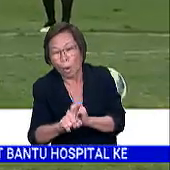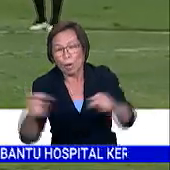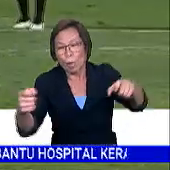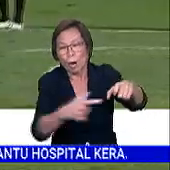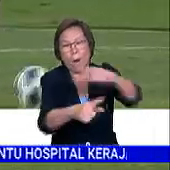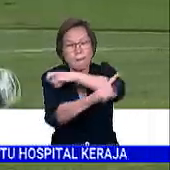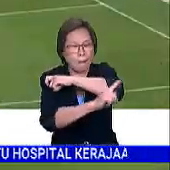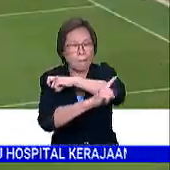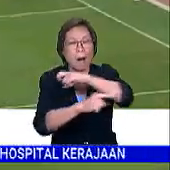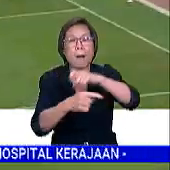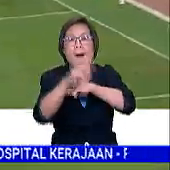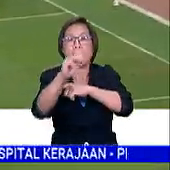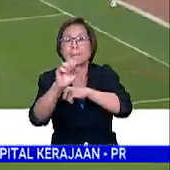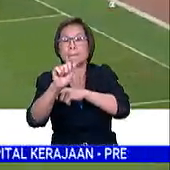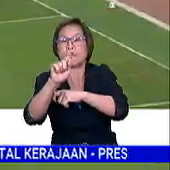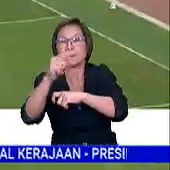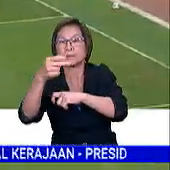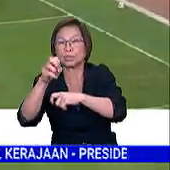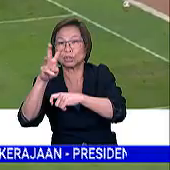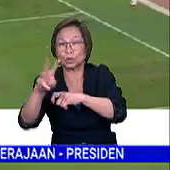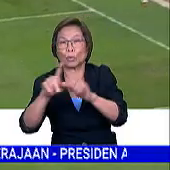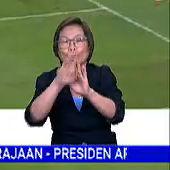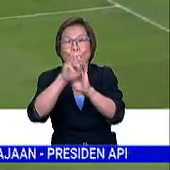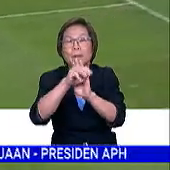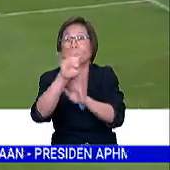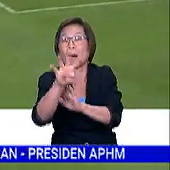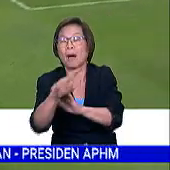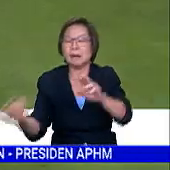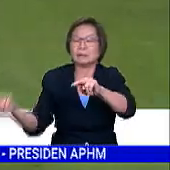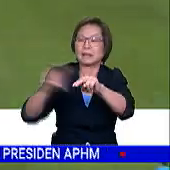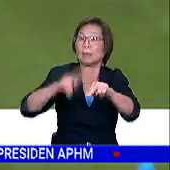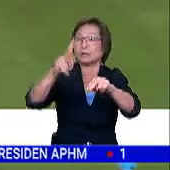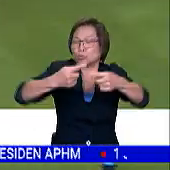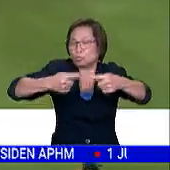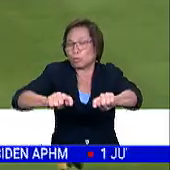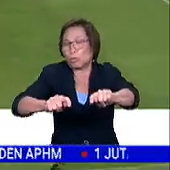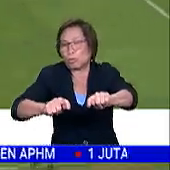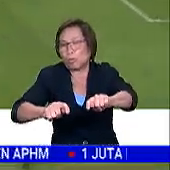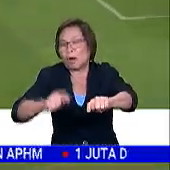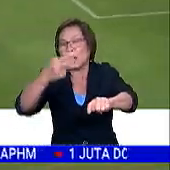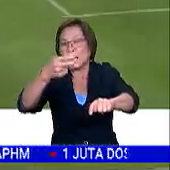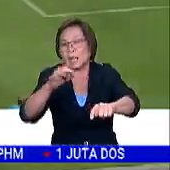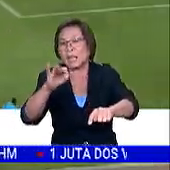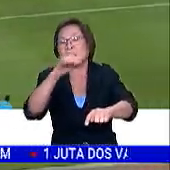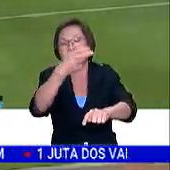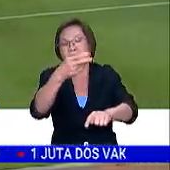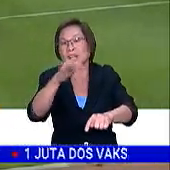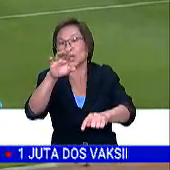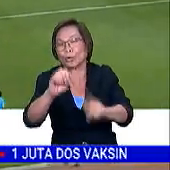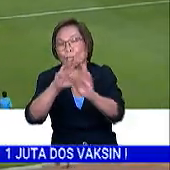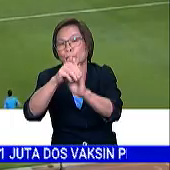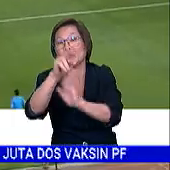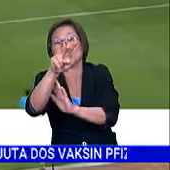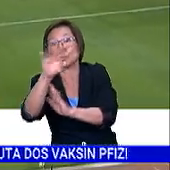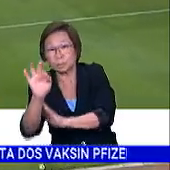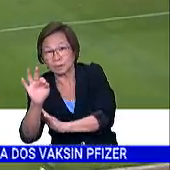jaringan penalti Matheus Castro awal minit keempat sebelum menambah gol kedua percubaan menarik Hiroyuki Abe pada minit